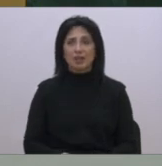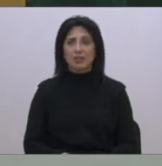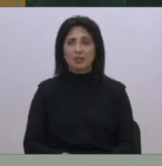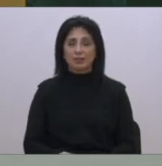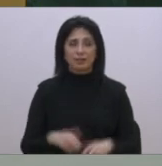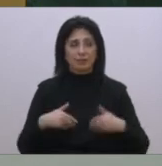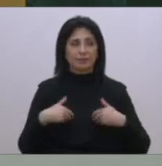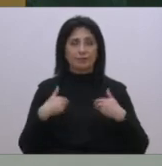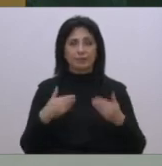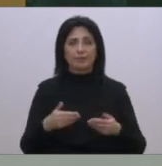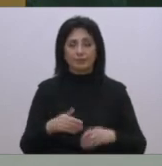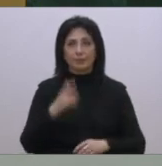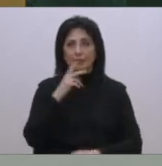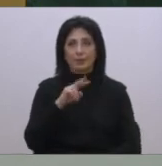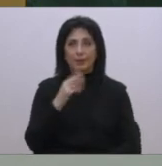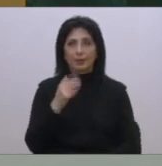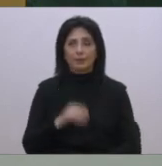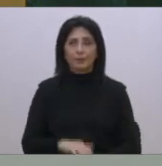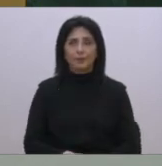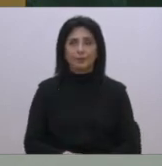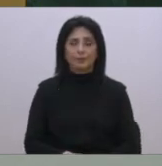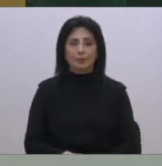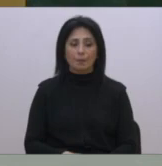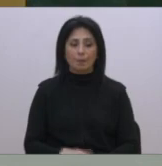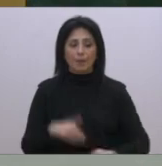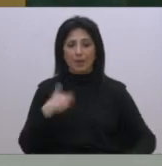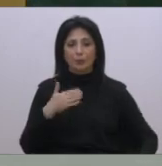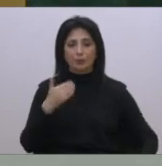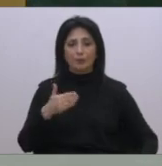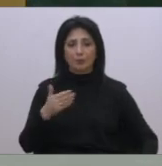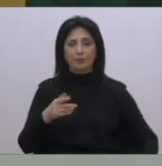მოგესალმებით, ბატონო ლაშა. ისურვებ წარმატებებს, ჩვენ მოვისმინეთ ეს.